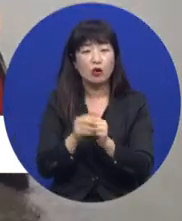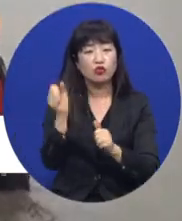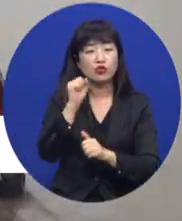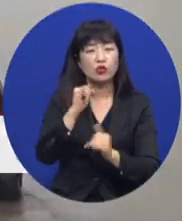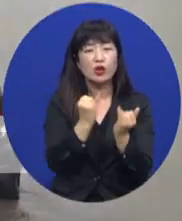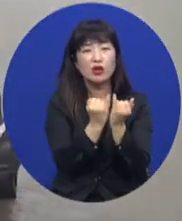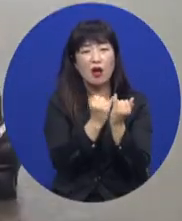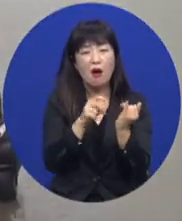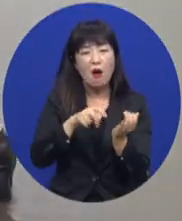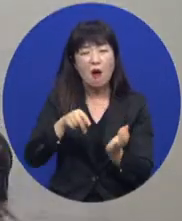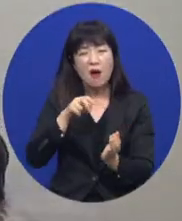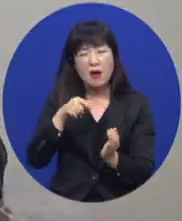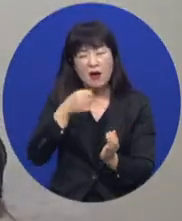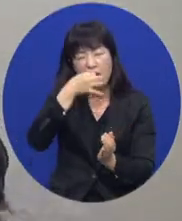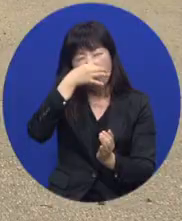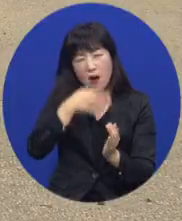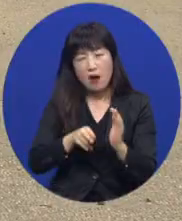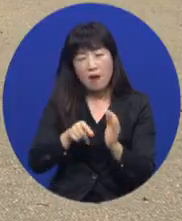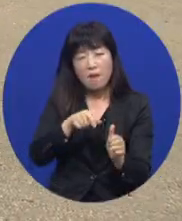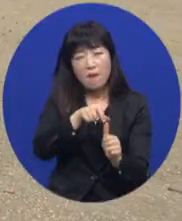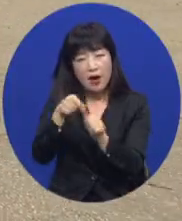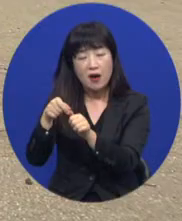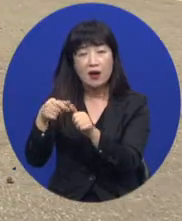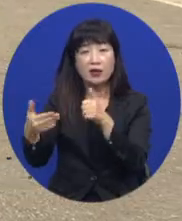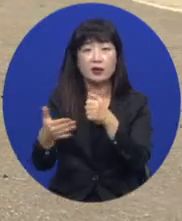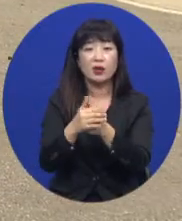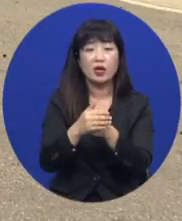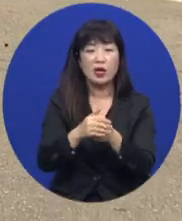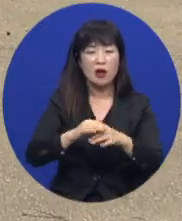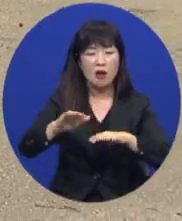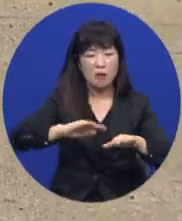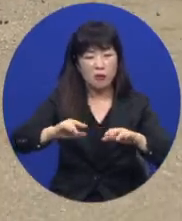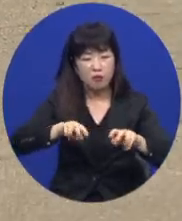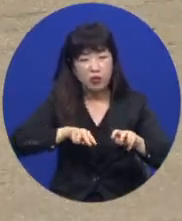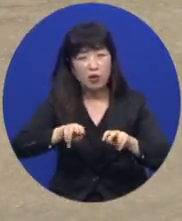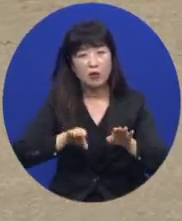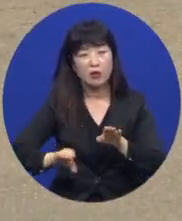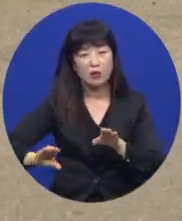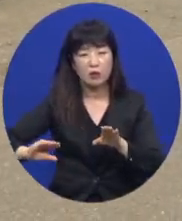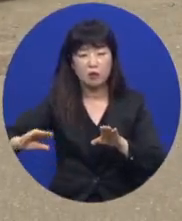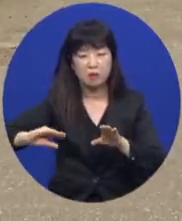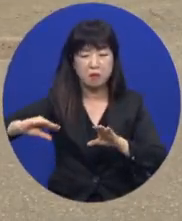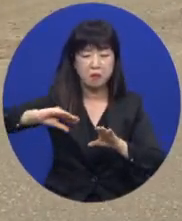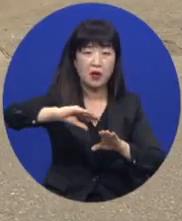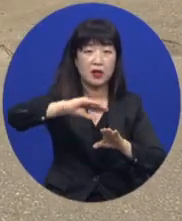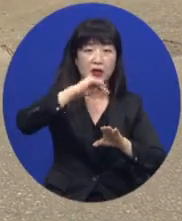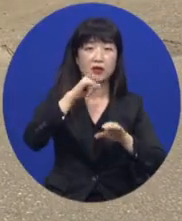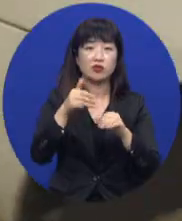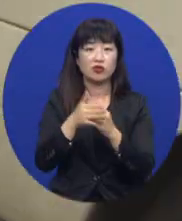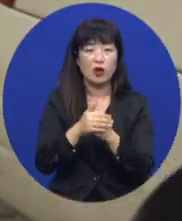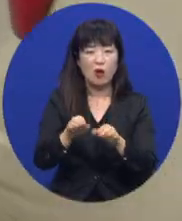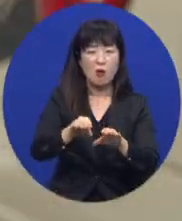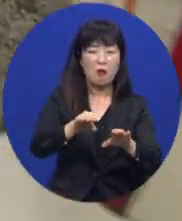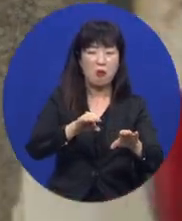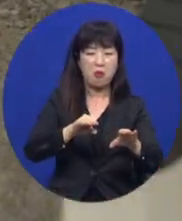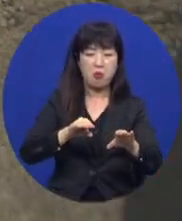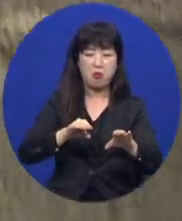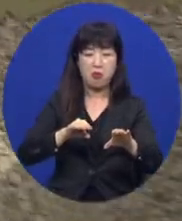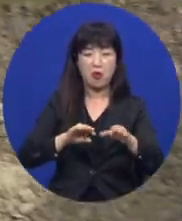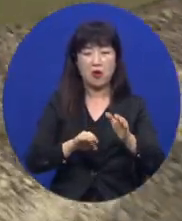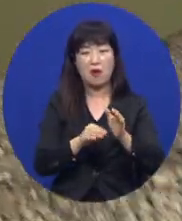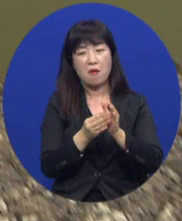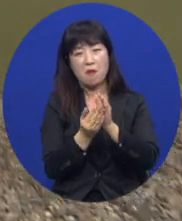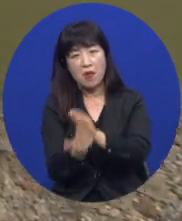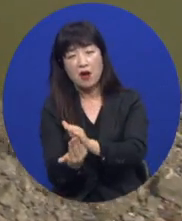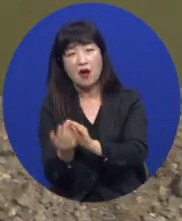여성 1명도 힘겹게 탈출합니다 좁은 2차선 도로에서 차의 방향을 반대로 돌리려 다 후진 하던 도중 연못에